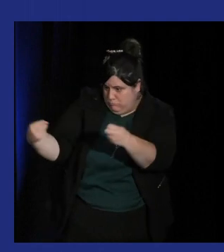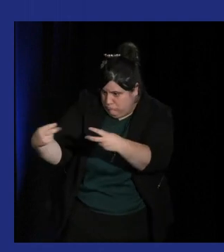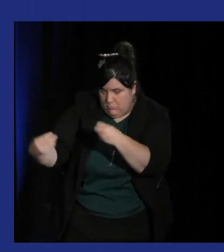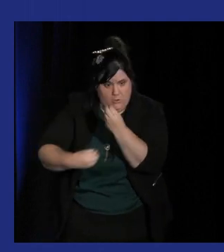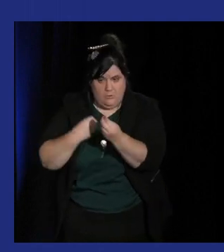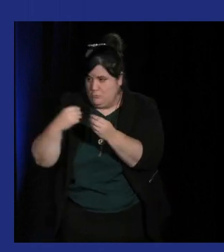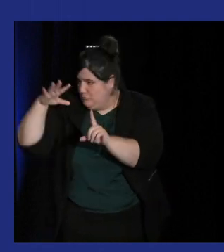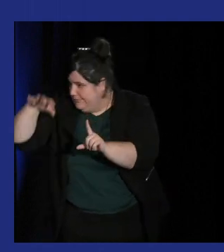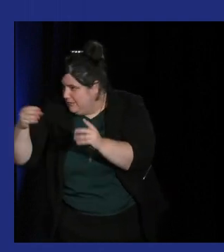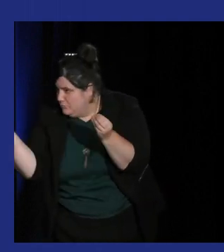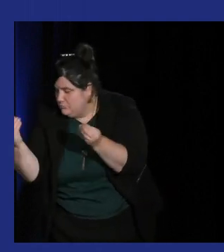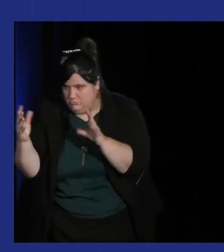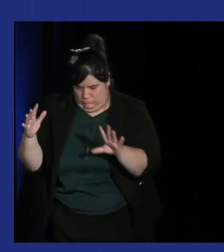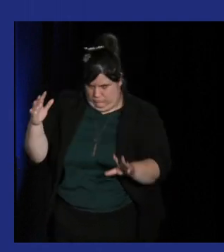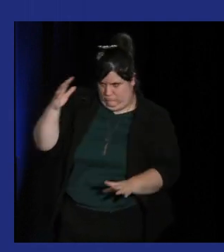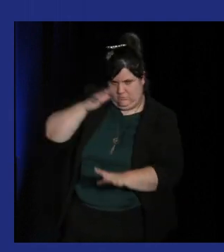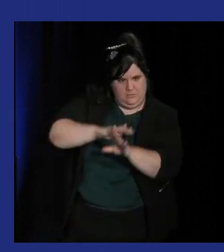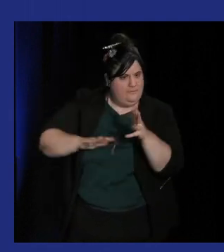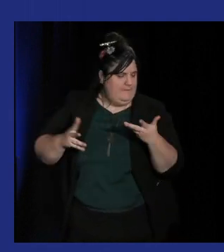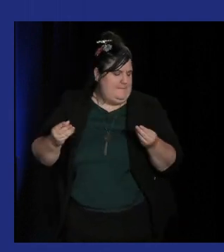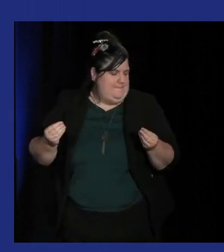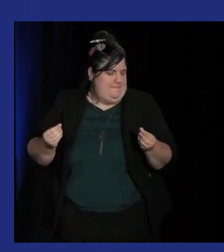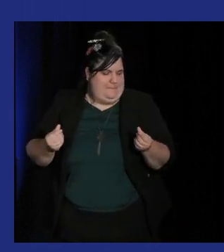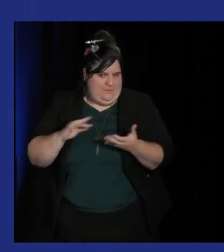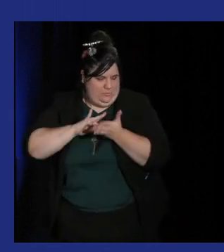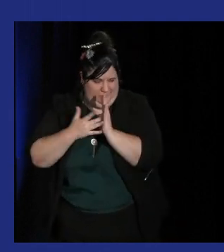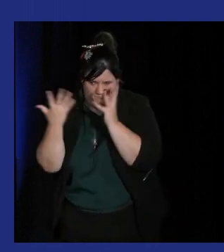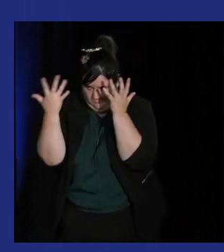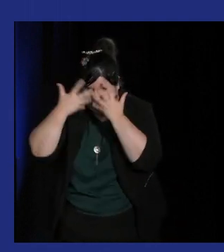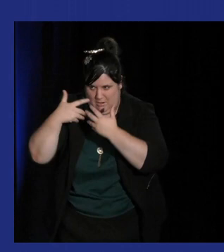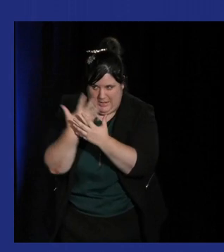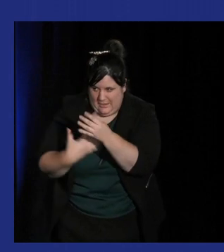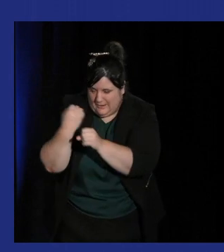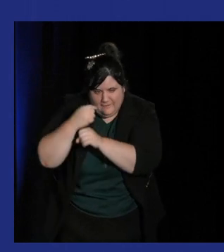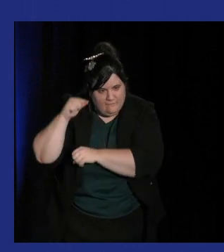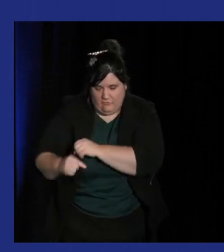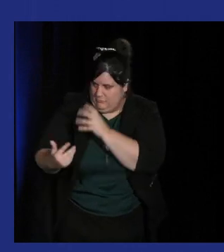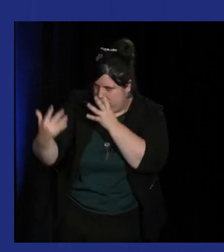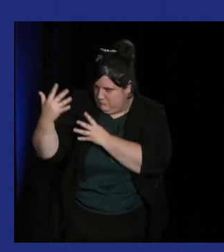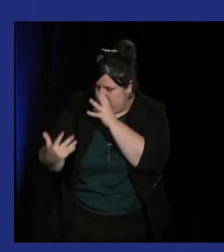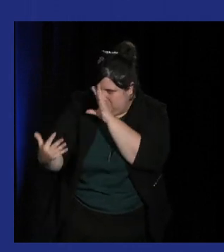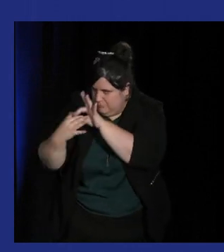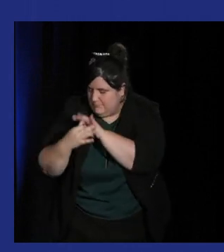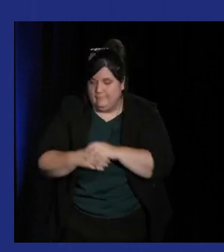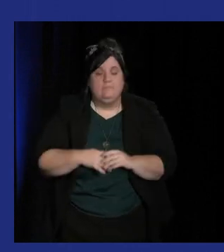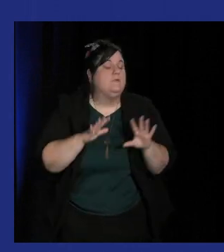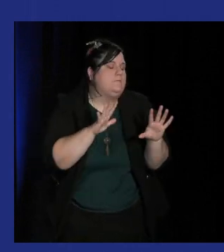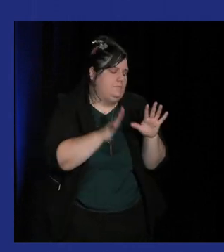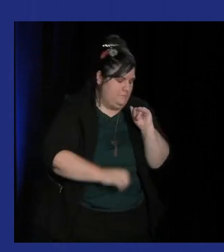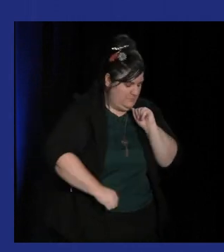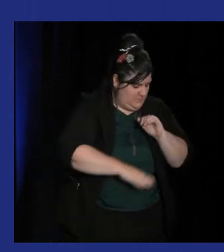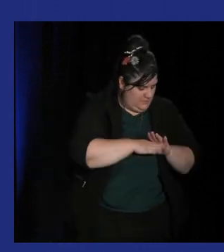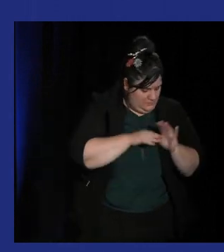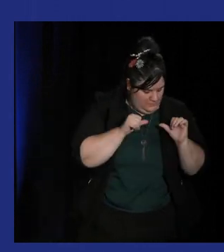parce que ça il faut créer tout tout ça mais au départ on va dire que moi je vais